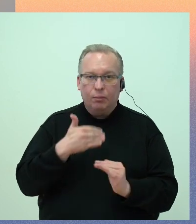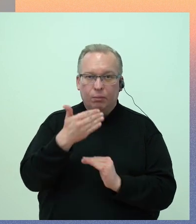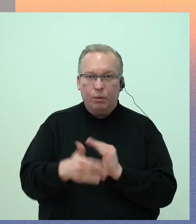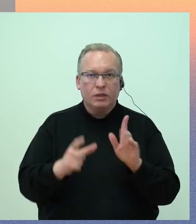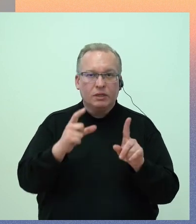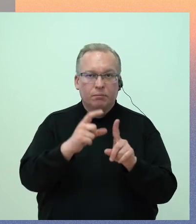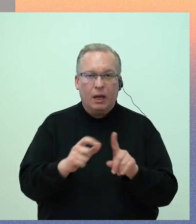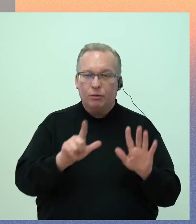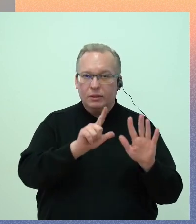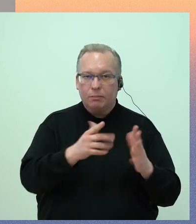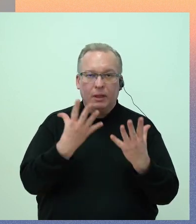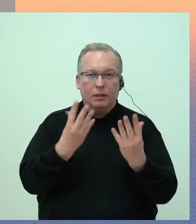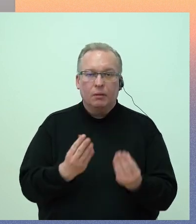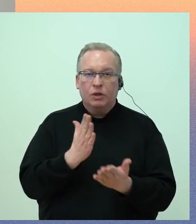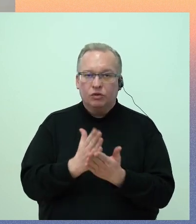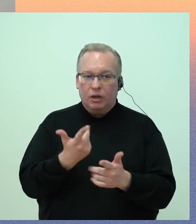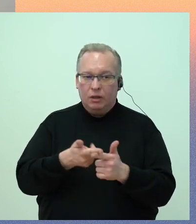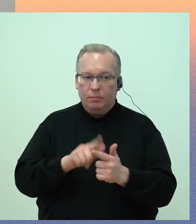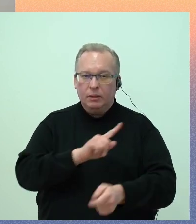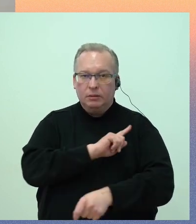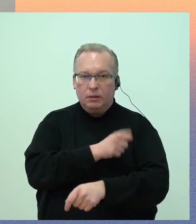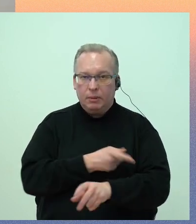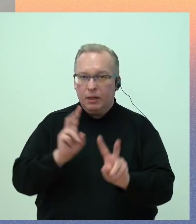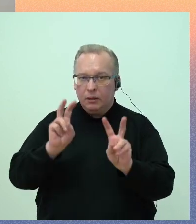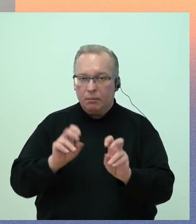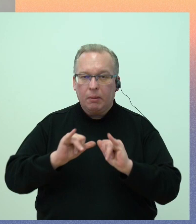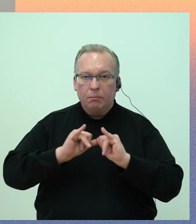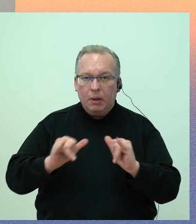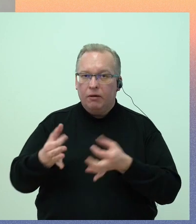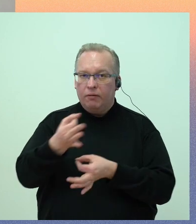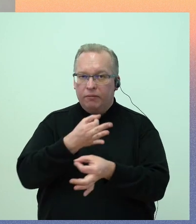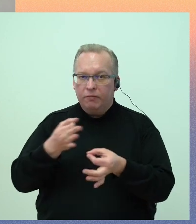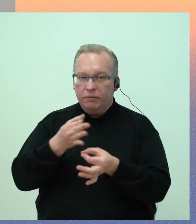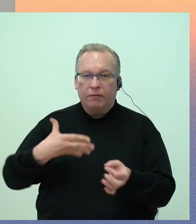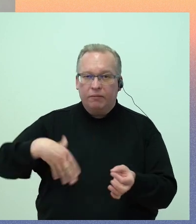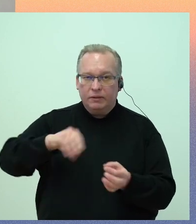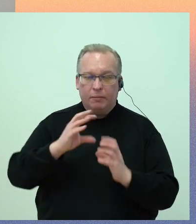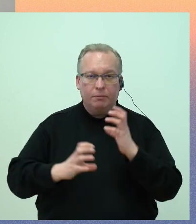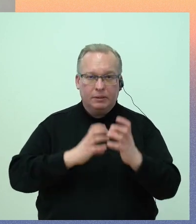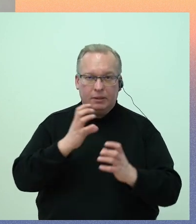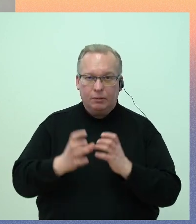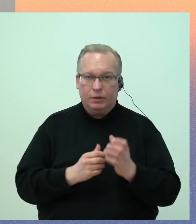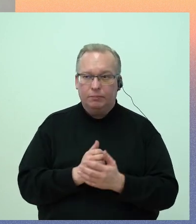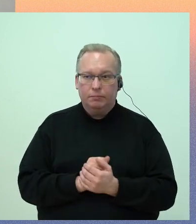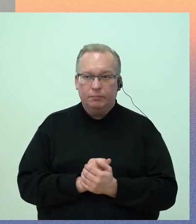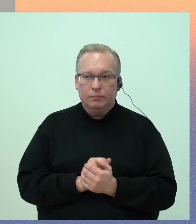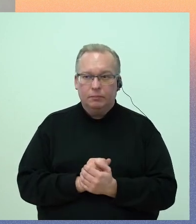7 dienos, yra labai aštri tema, plačiai diskutuojama tema visame pasaulyje.